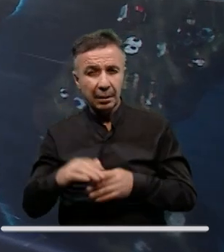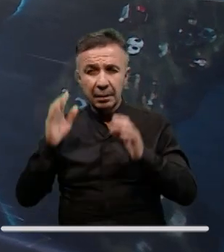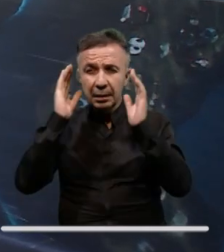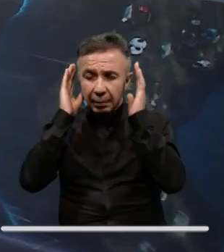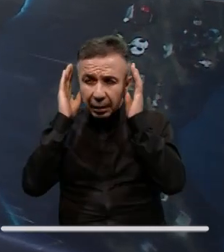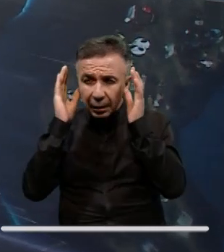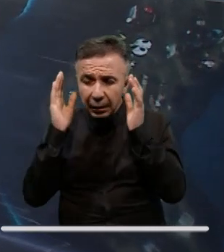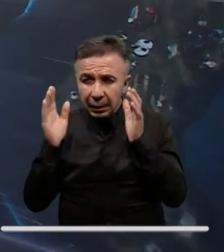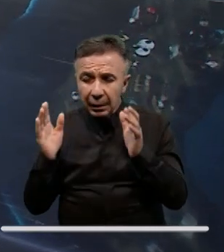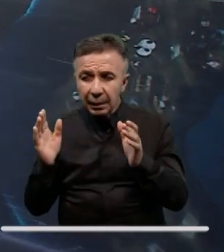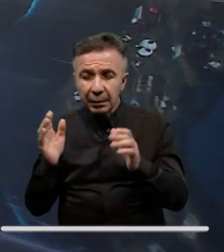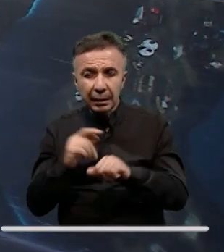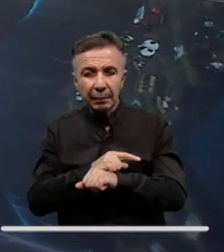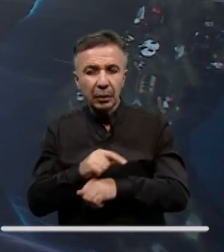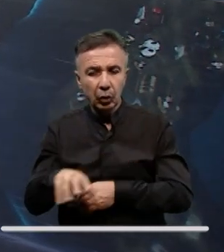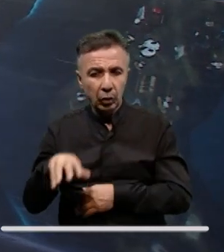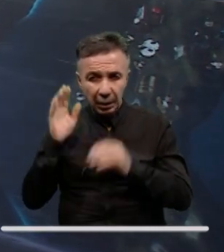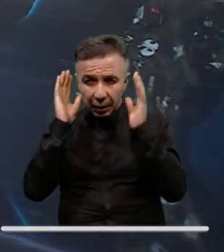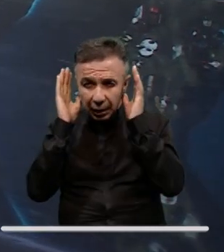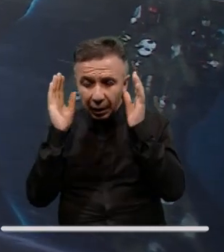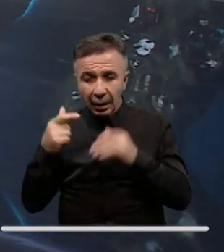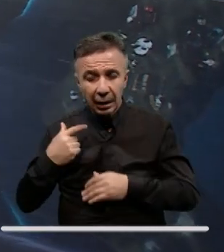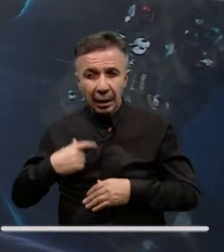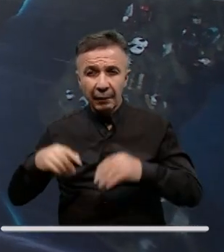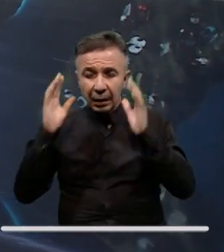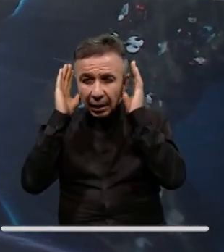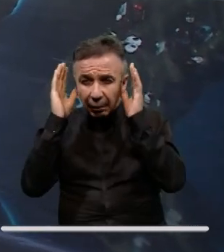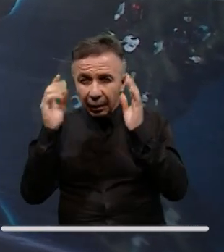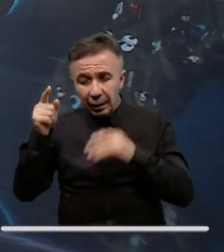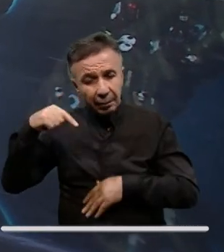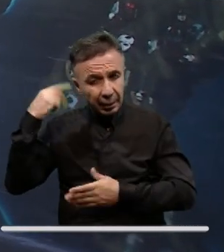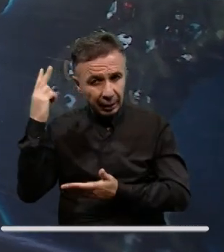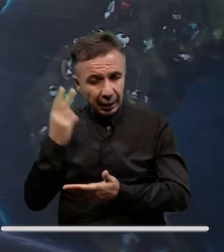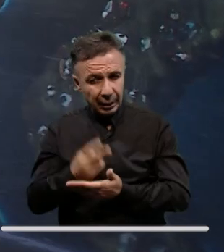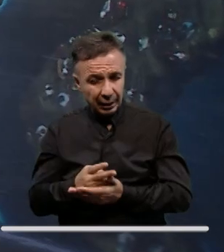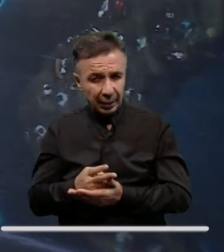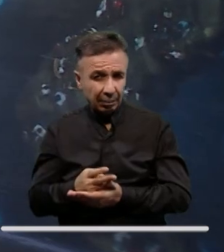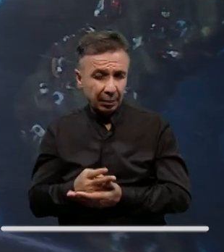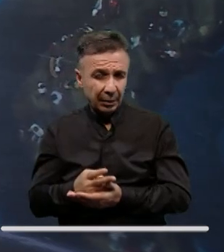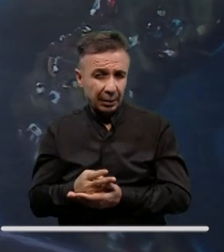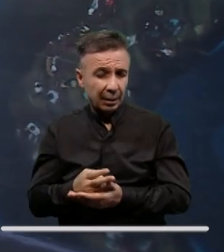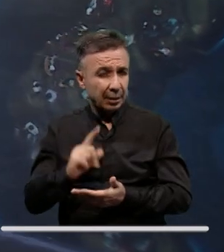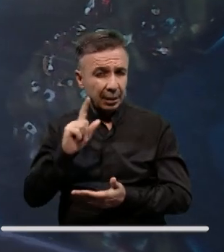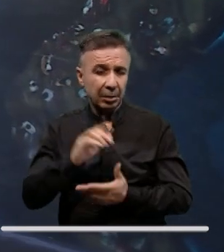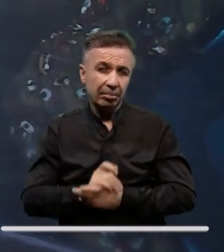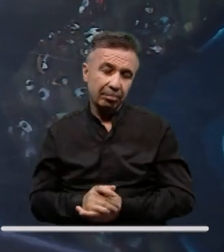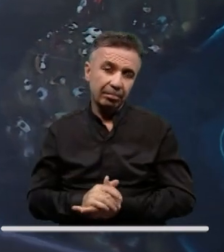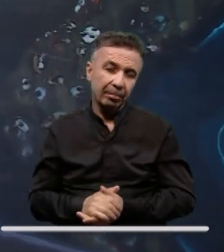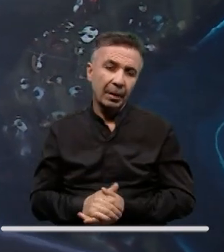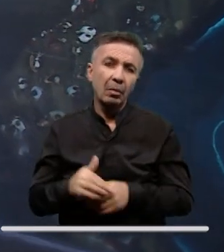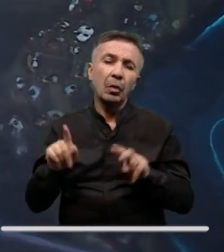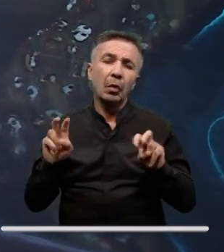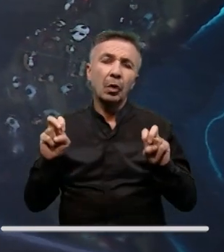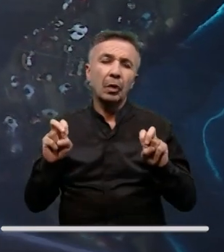kılarken sünnet namazlarımı kılarken Nafile namaza diye mi yoksa sünnete diye mi Eee niyet etmeliyiz Bu konu